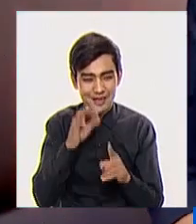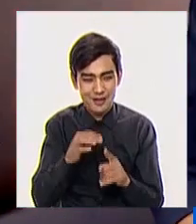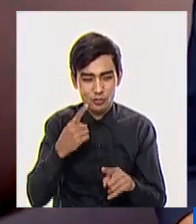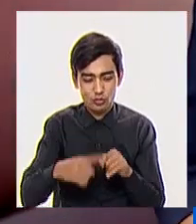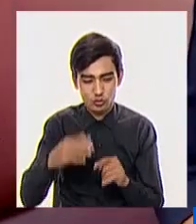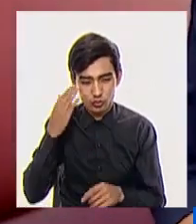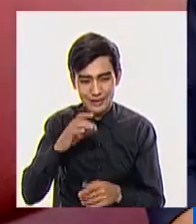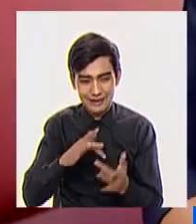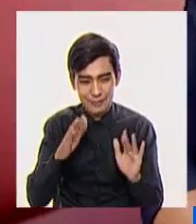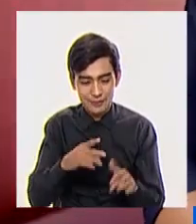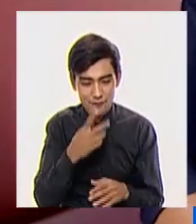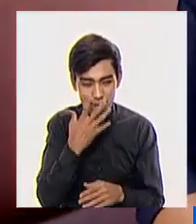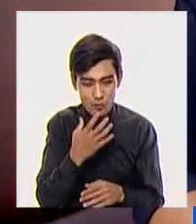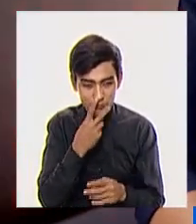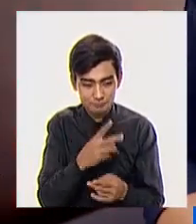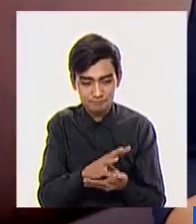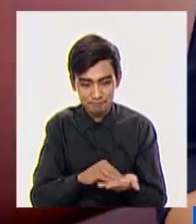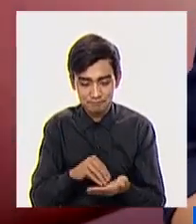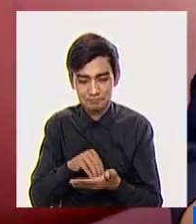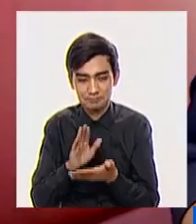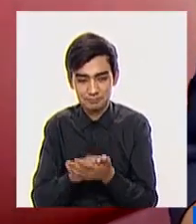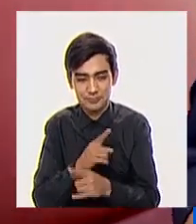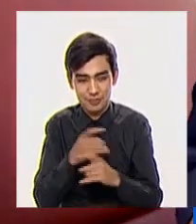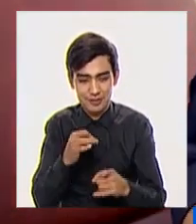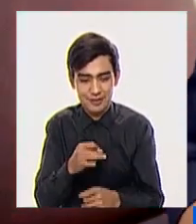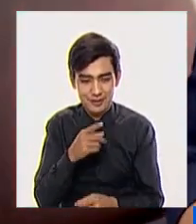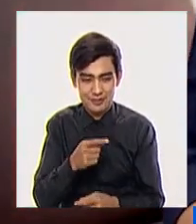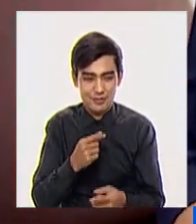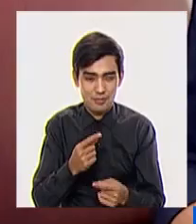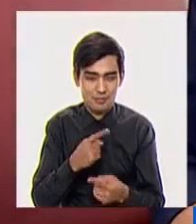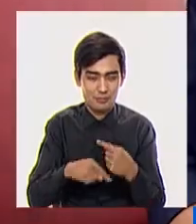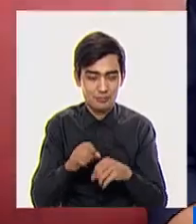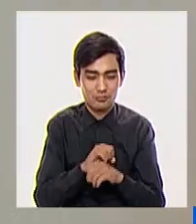использовала фото из интернета. В содеянном она раскаялась и должна вернуть деньги.